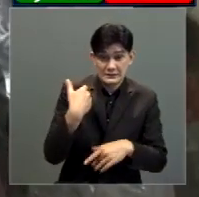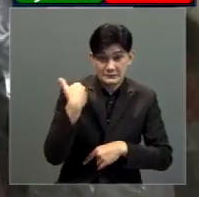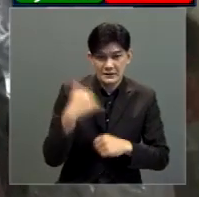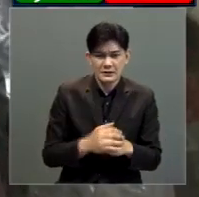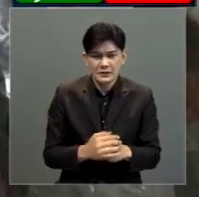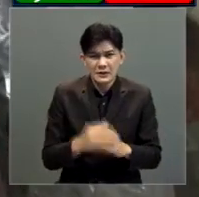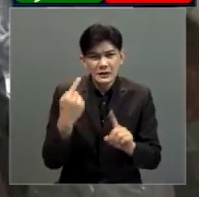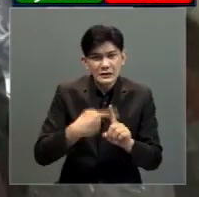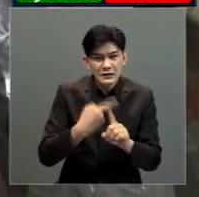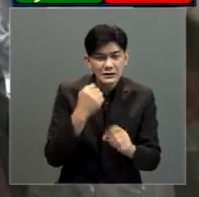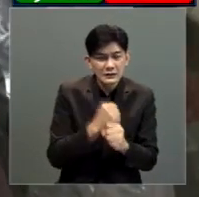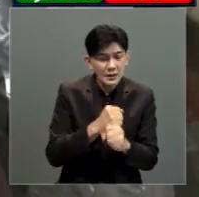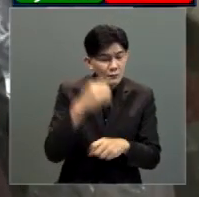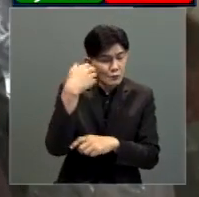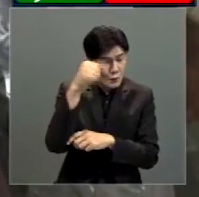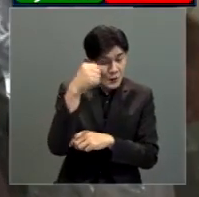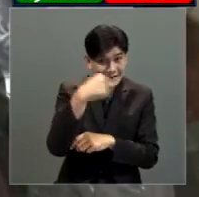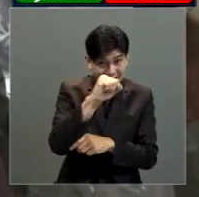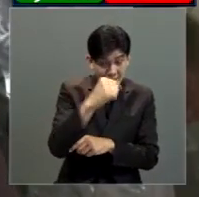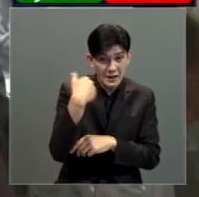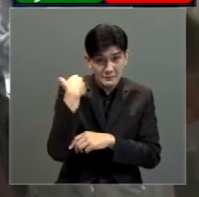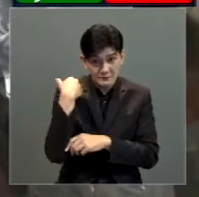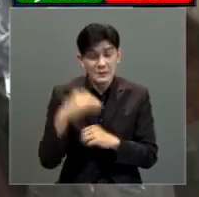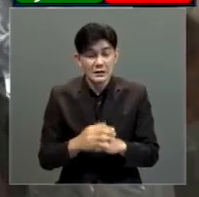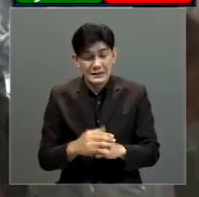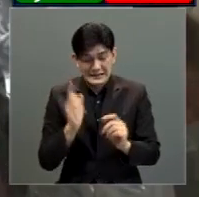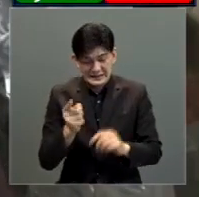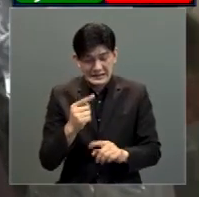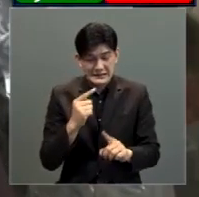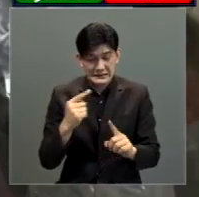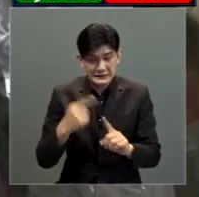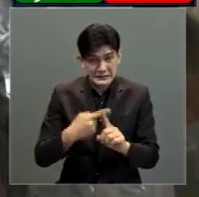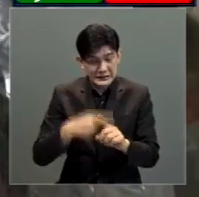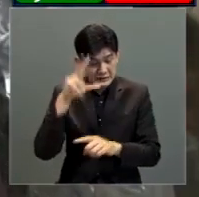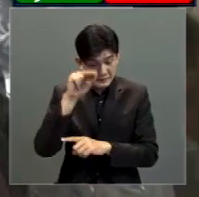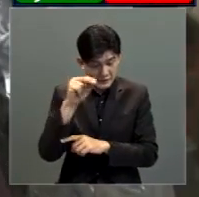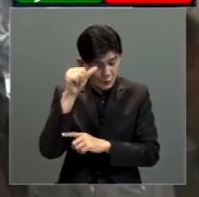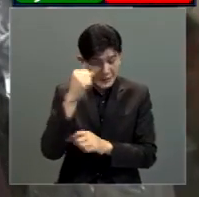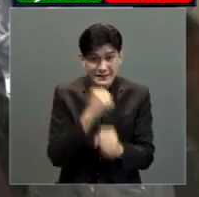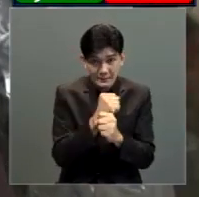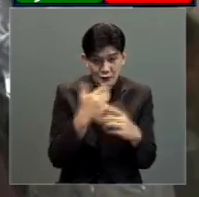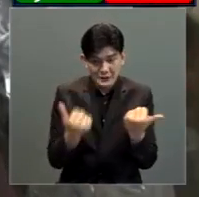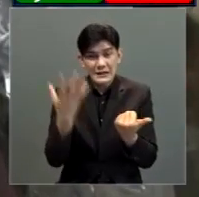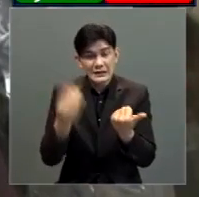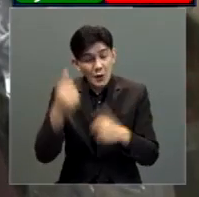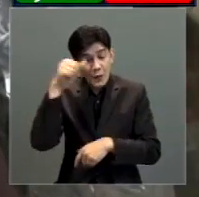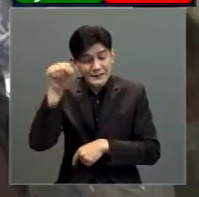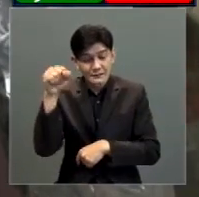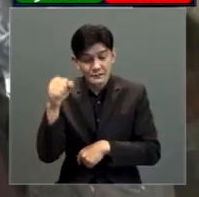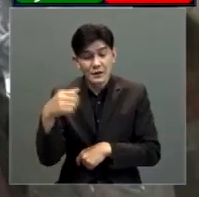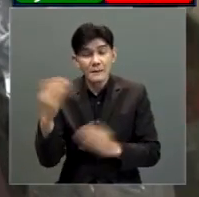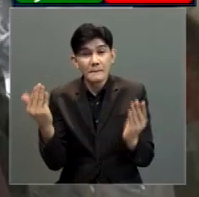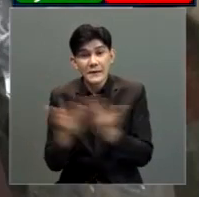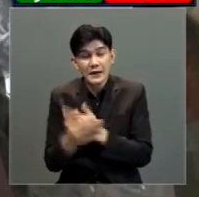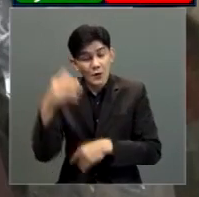เดือนหนึ่งจะทำแค่10วันปกติจะทำแบบทั้งเดือนนะนี่เดือนทำ10วันคนละ10วัน10วันอย่างเงี้ย